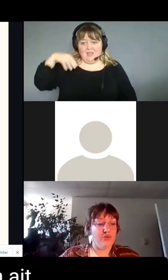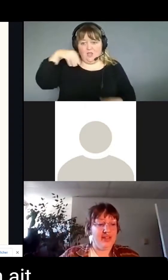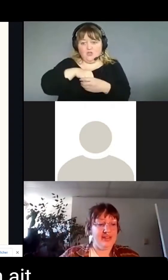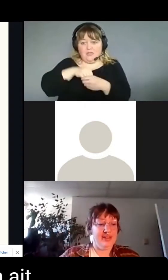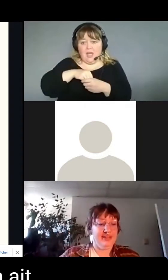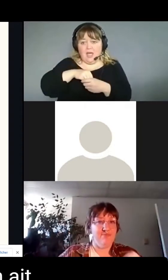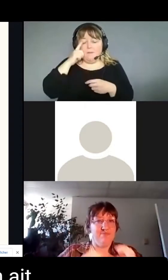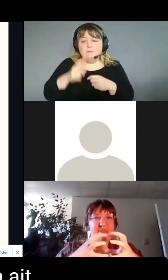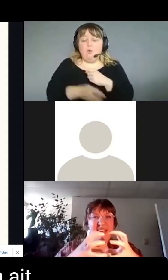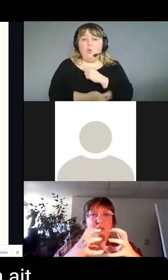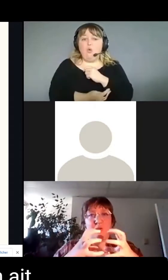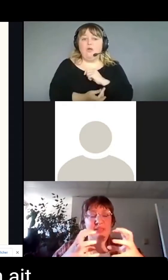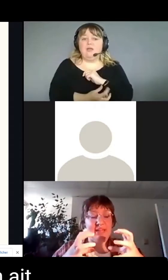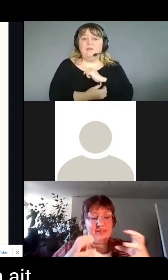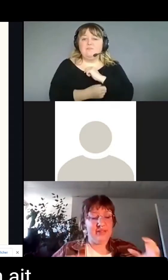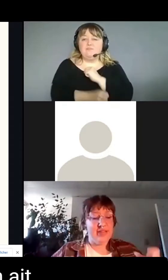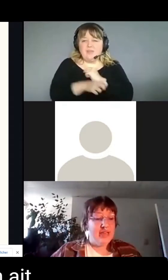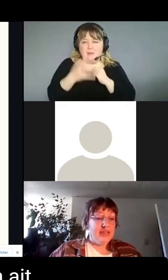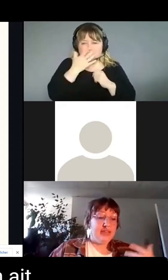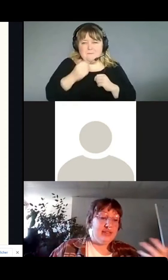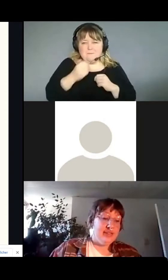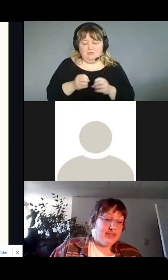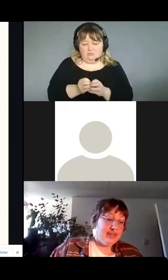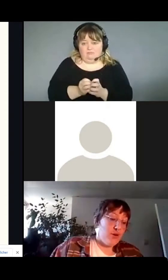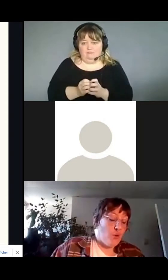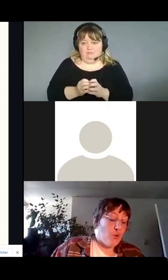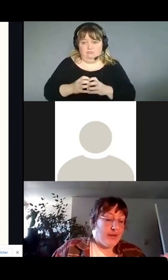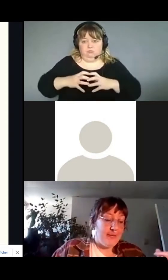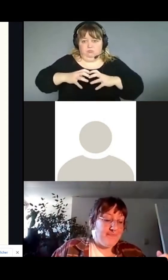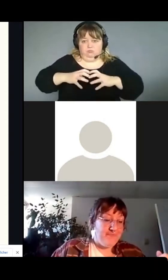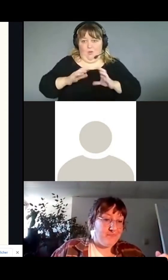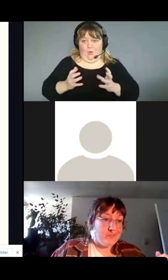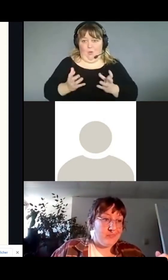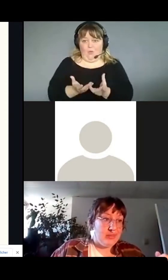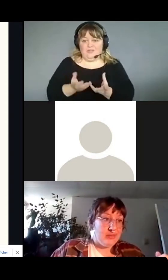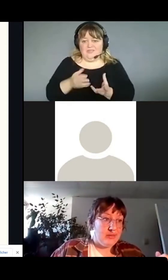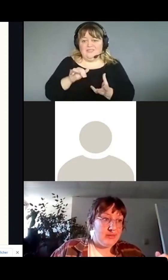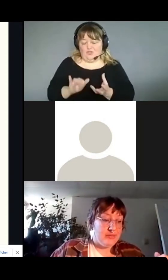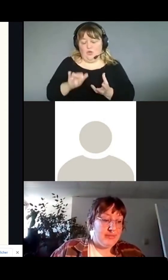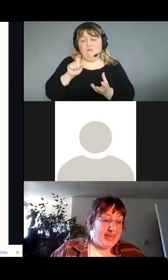pour qu'on ait une belle grosse betterave. Sinon,